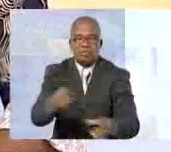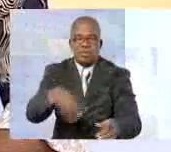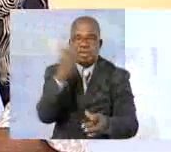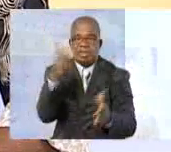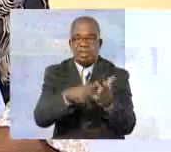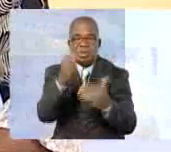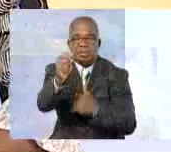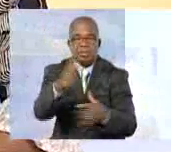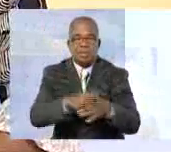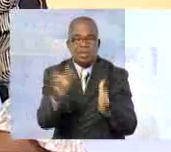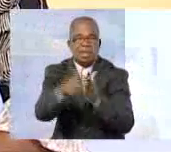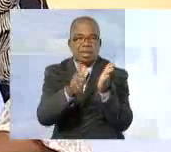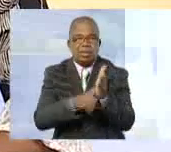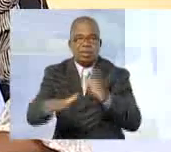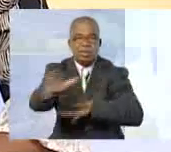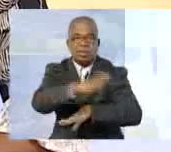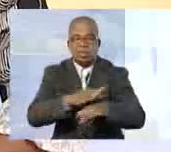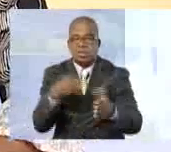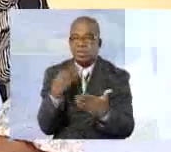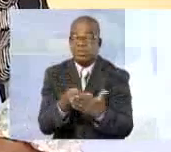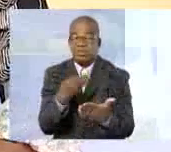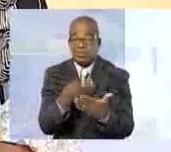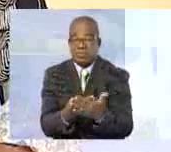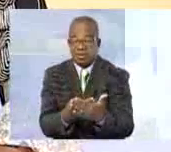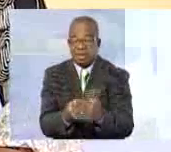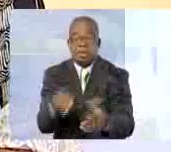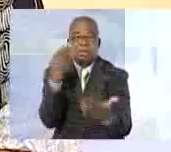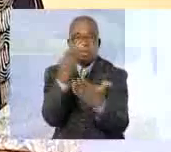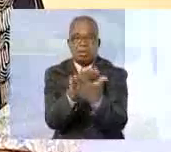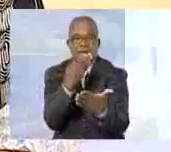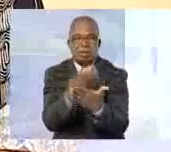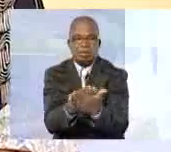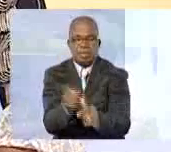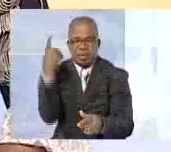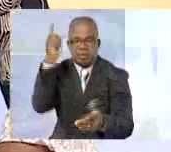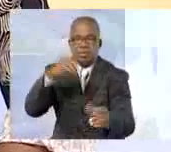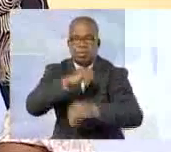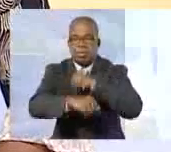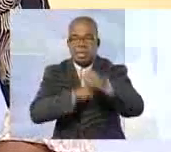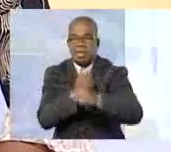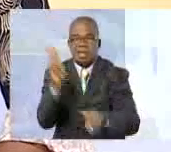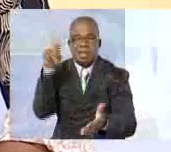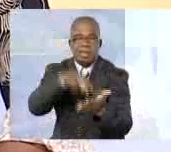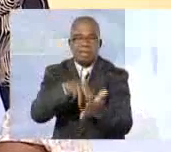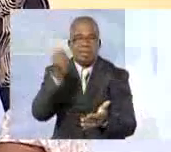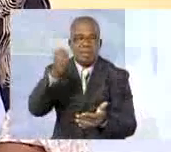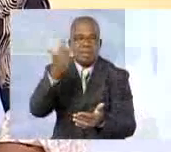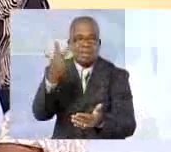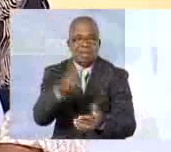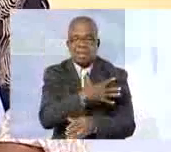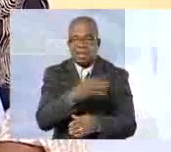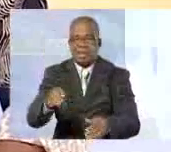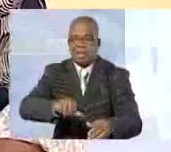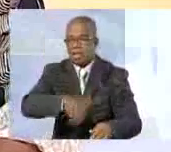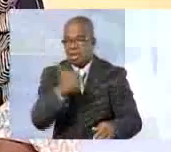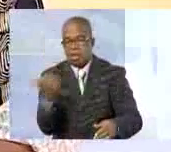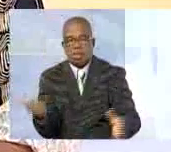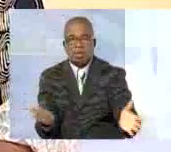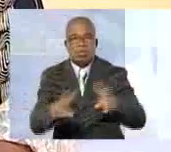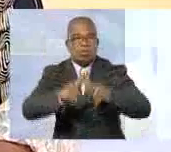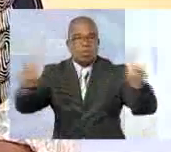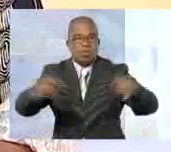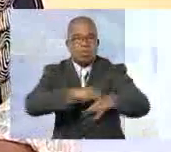sur le projet de loi de finances portant budget de l'État pour l'année 2013 et l'autre portant plan national de